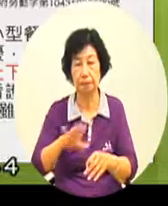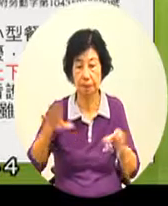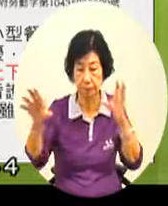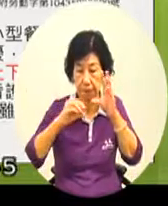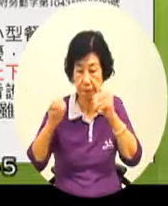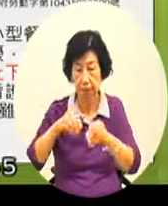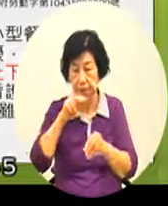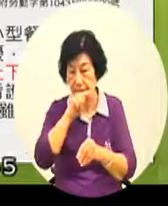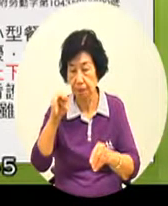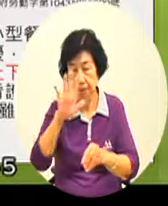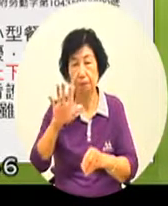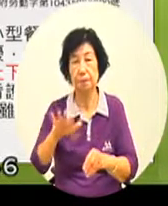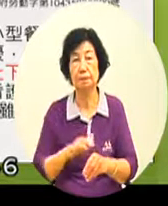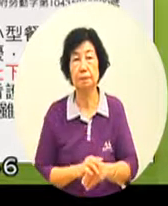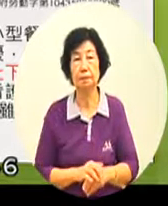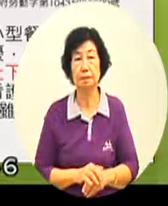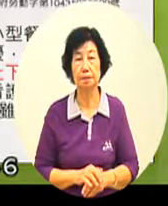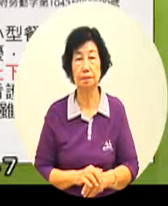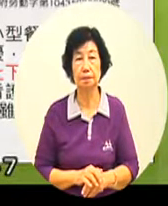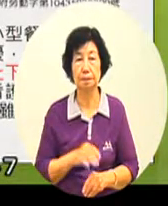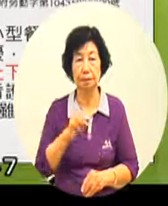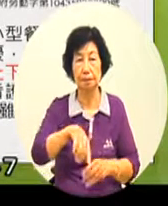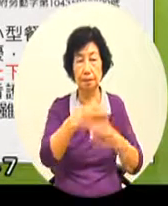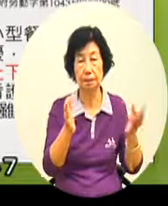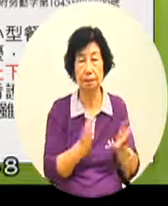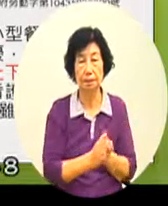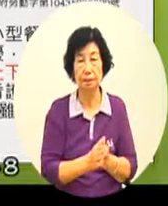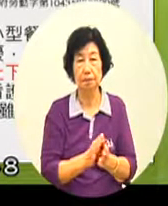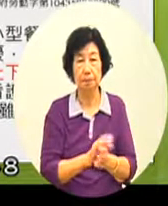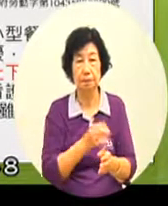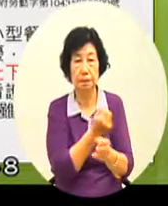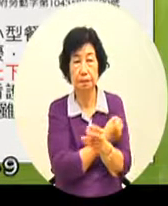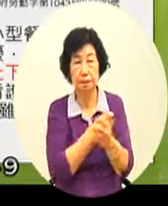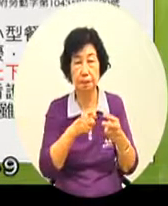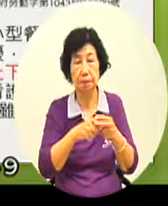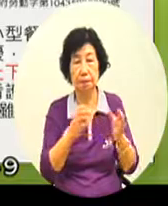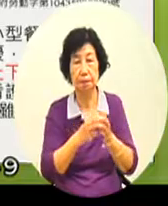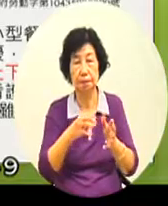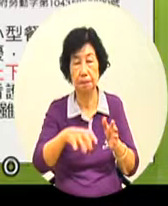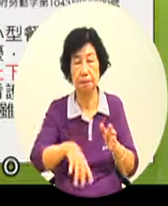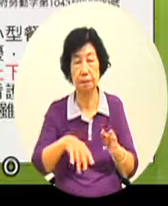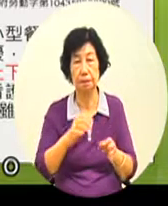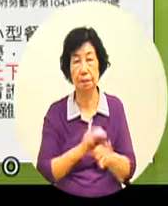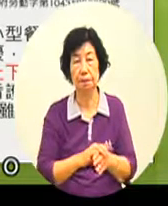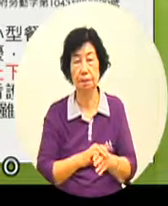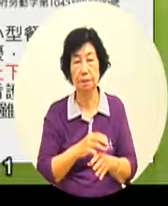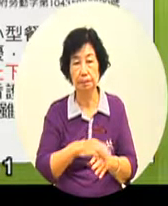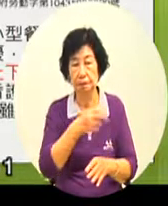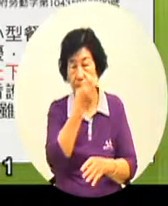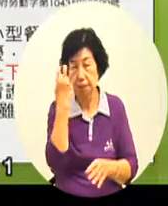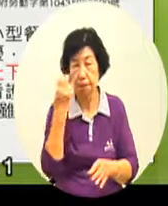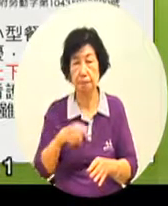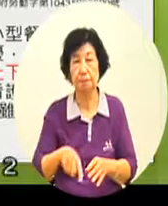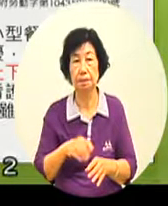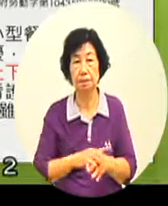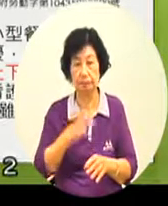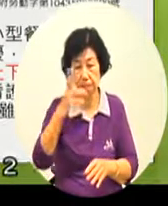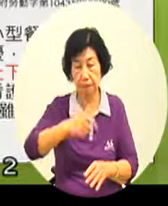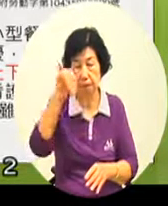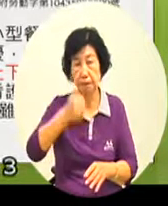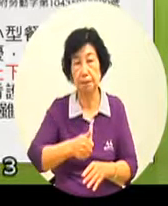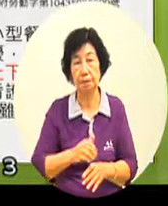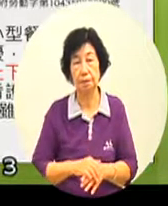那这些部分我们劳工局后来呢，哦，也是认定说雇主没有，哦，没